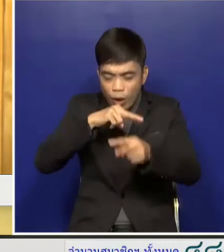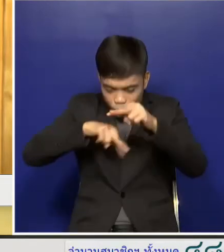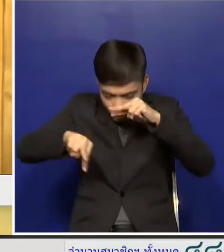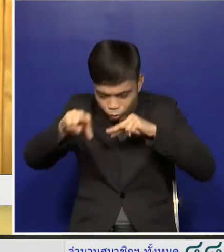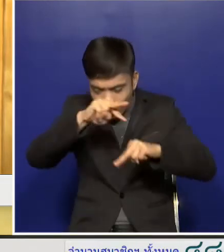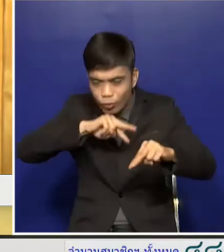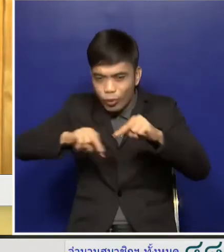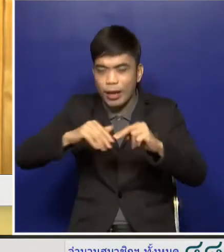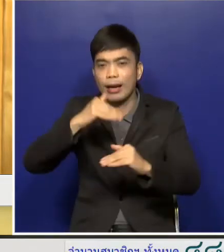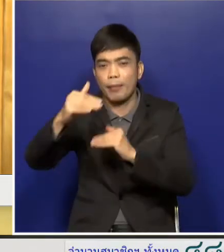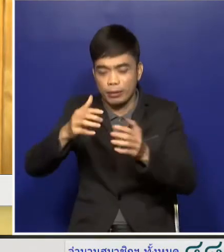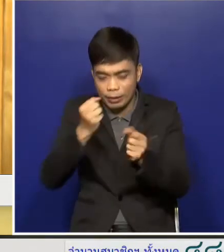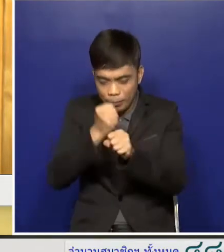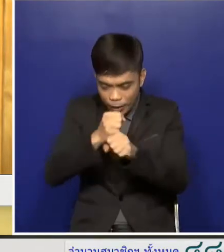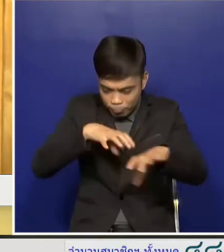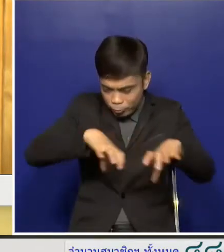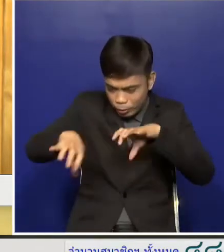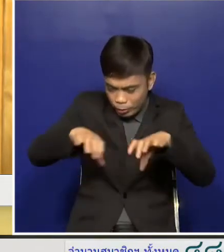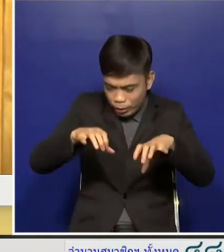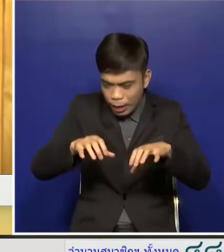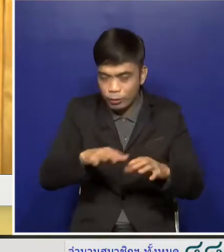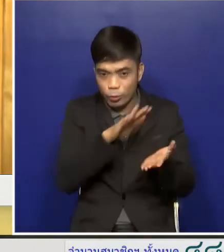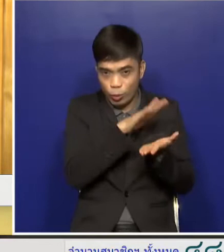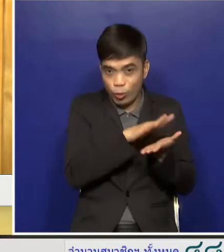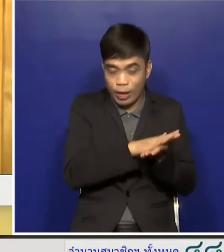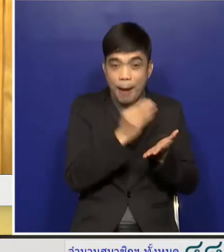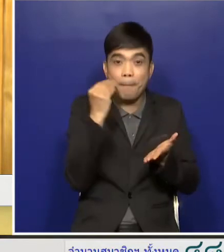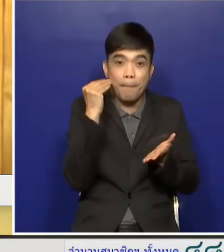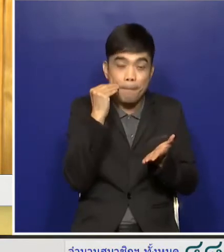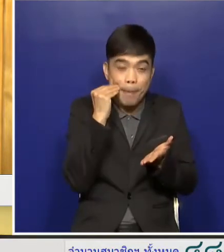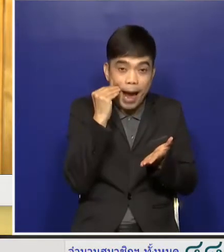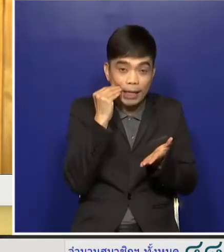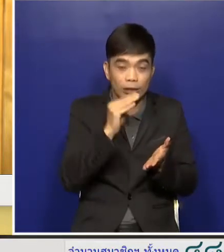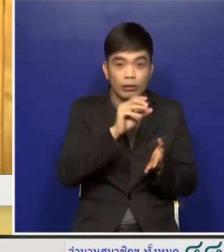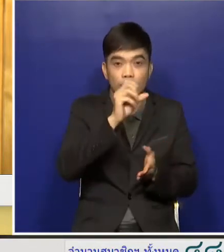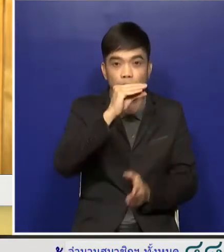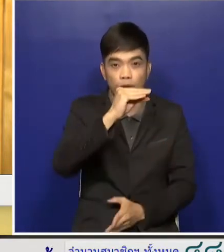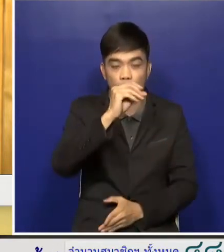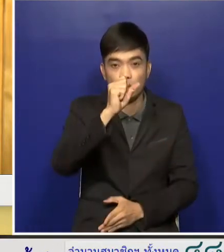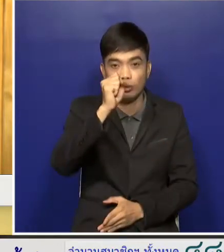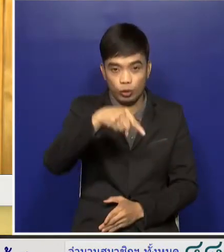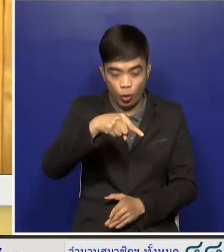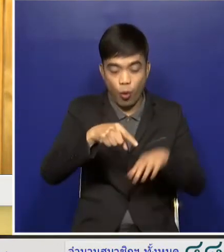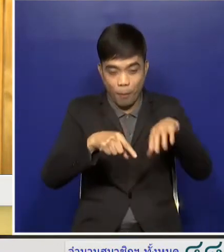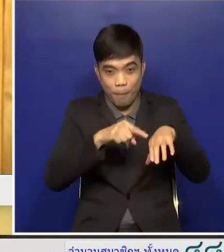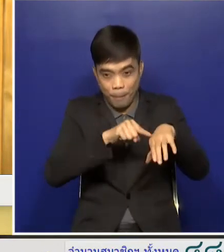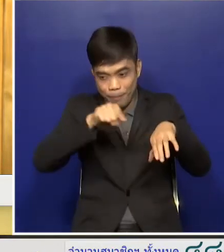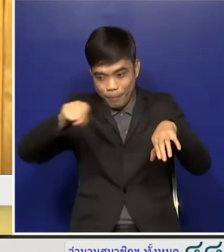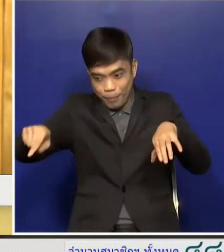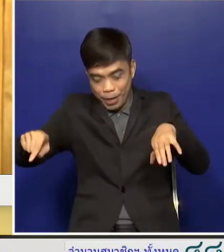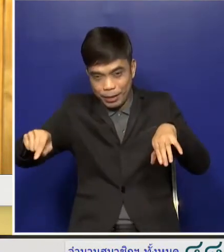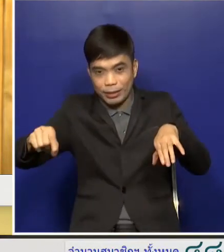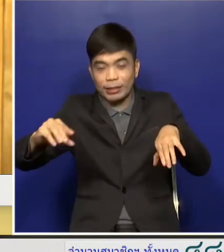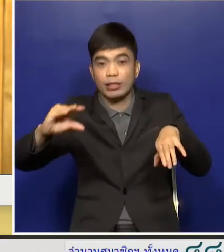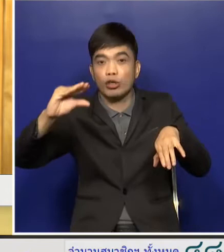ในการพัฒนาถนนจากหลังโรงเรียนบ้านทรงไปที่บ่อโจโก้ถนนเส้นนี้จะมีประช